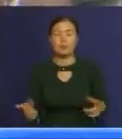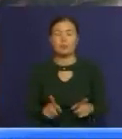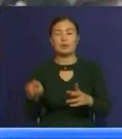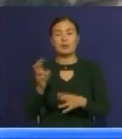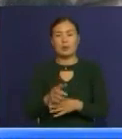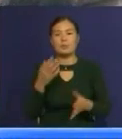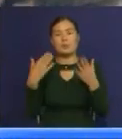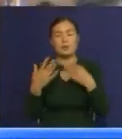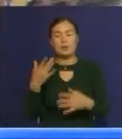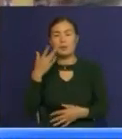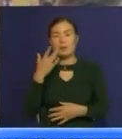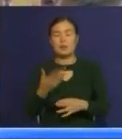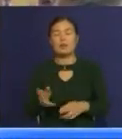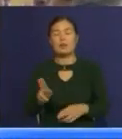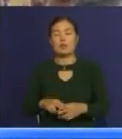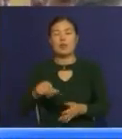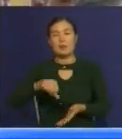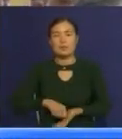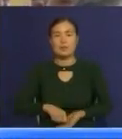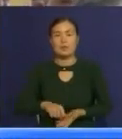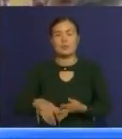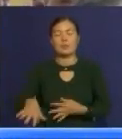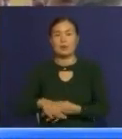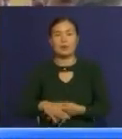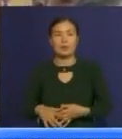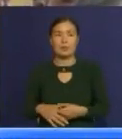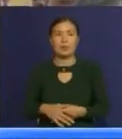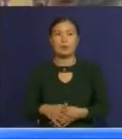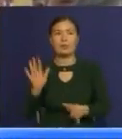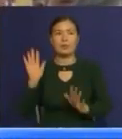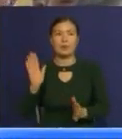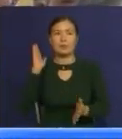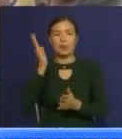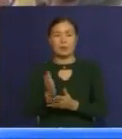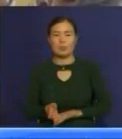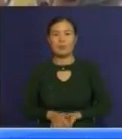Таңғалиұлы, айналайын, сен жассың, только вперед.